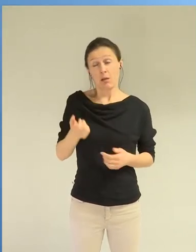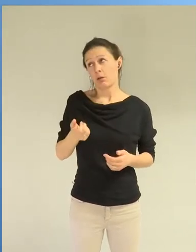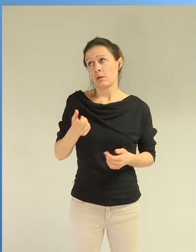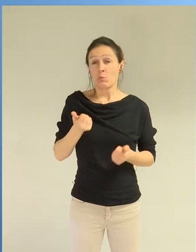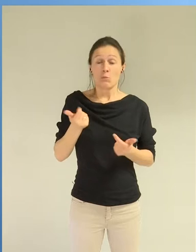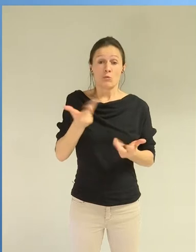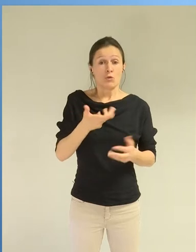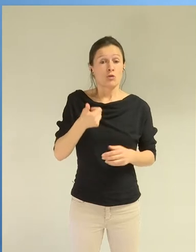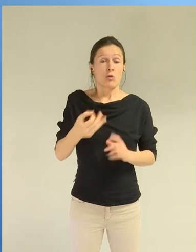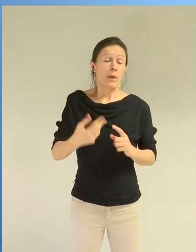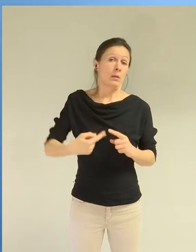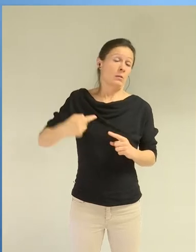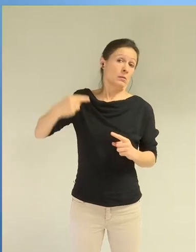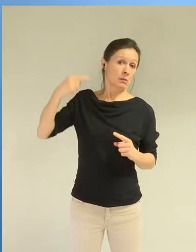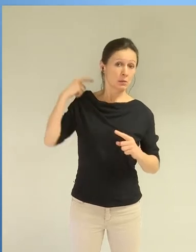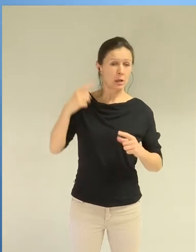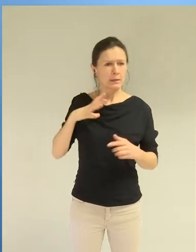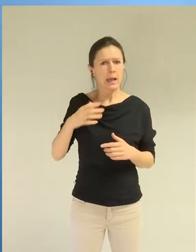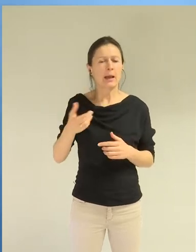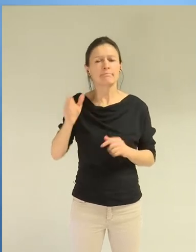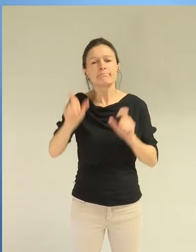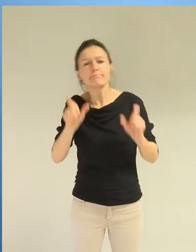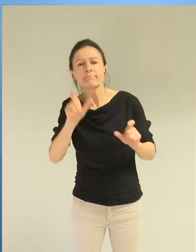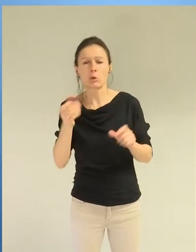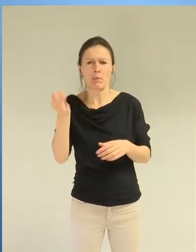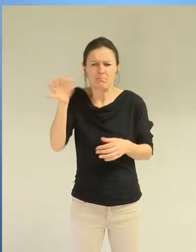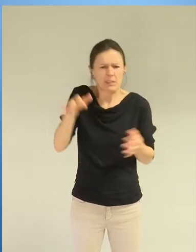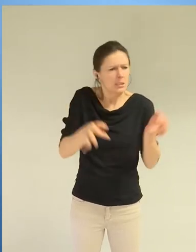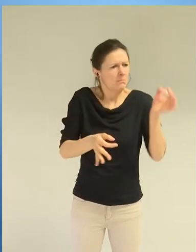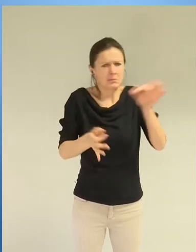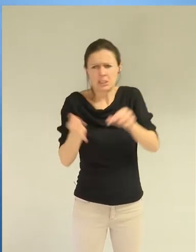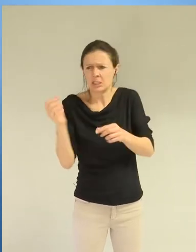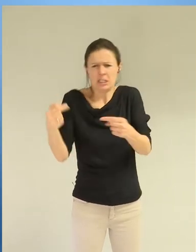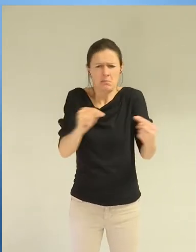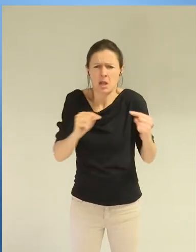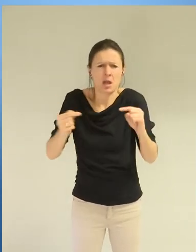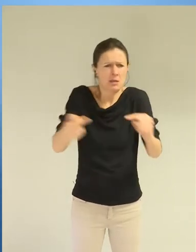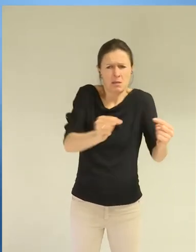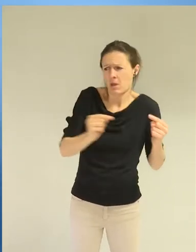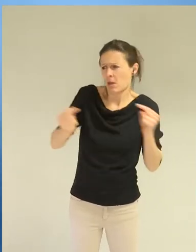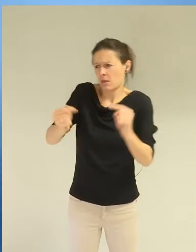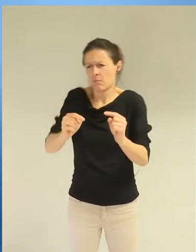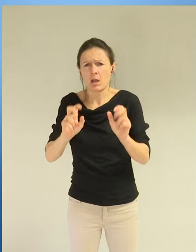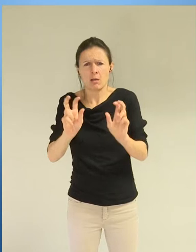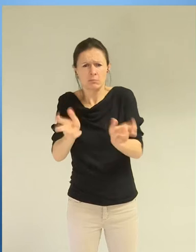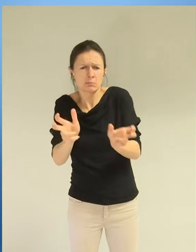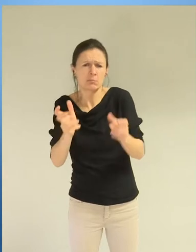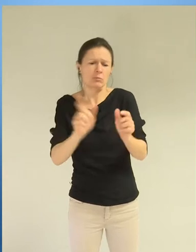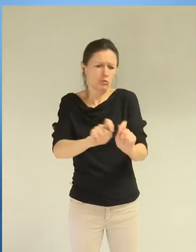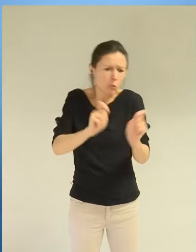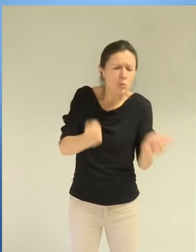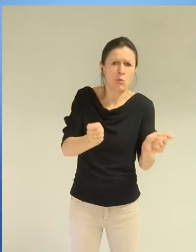semaines dans notre débat public local dans toutes les assemblées dans tous les journaux sans jamais écouter les